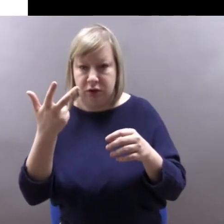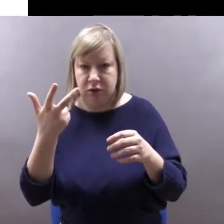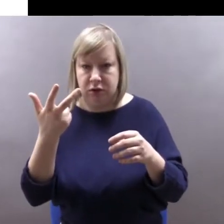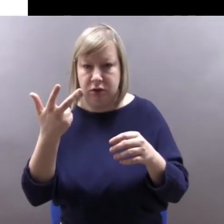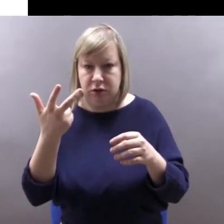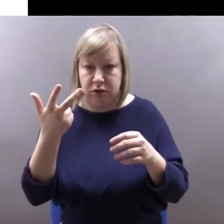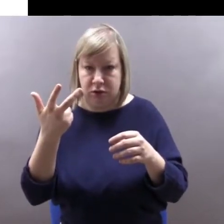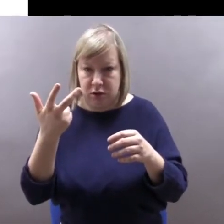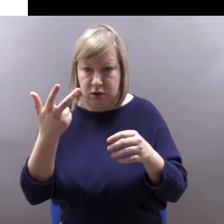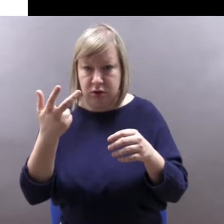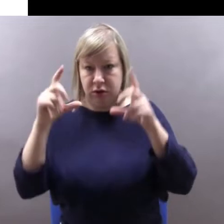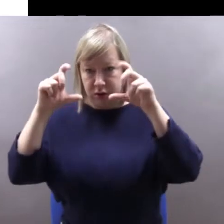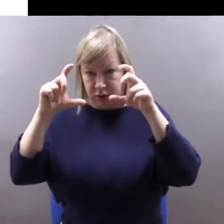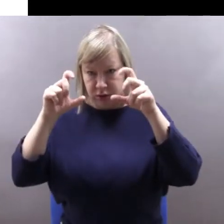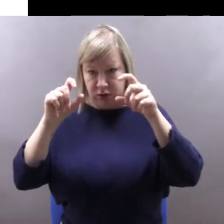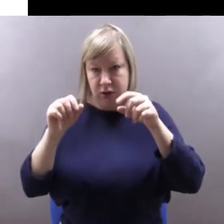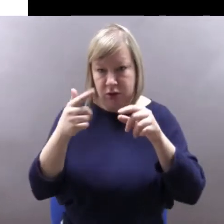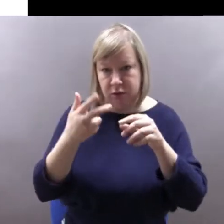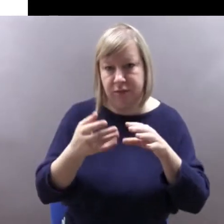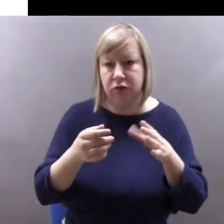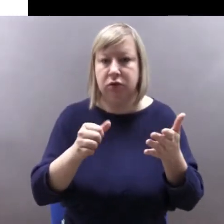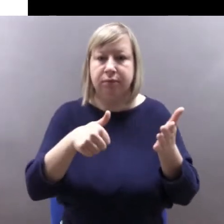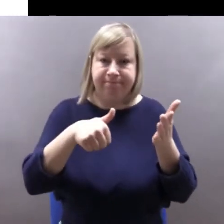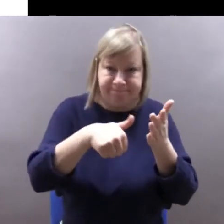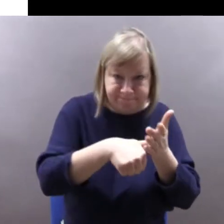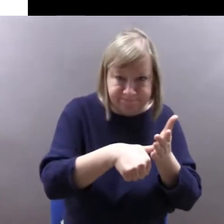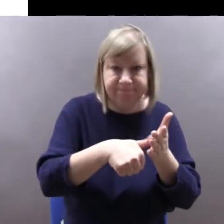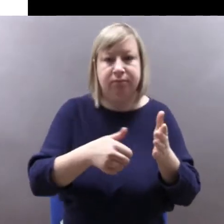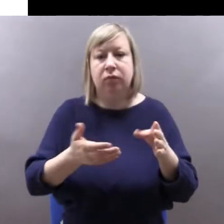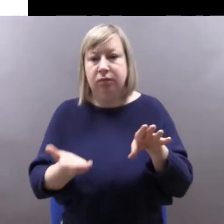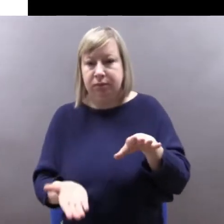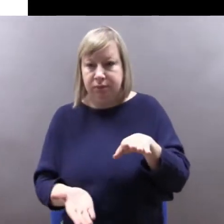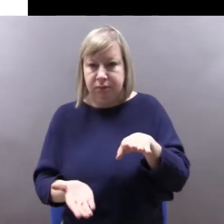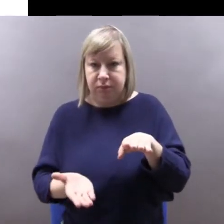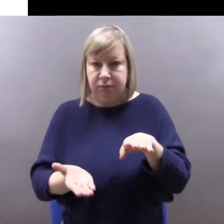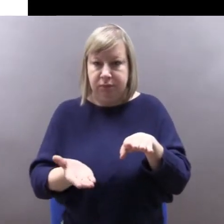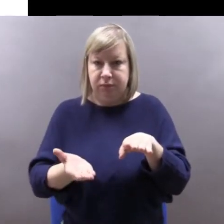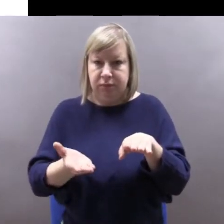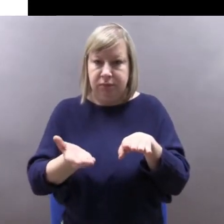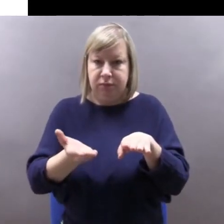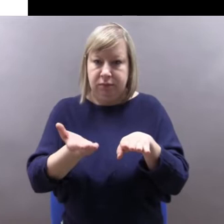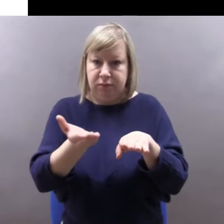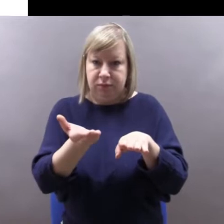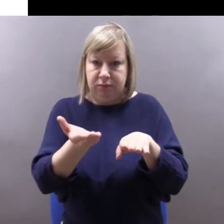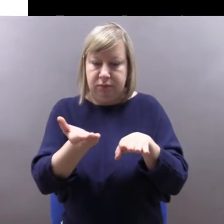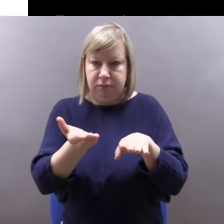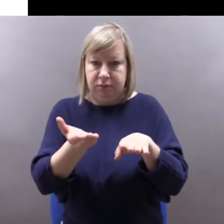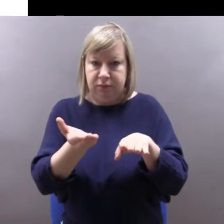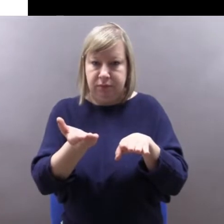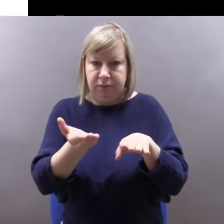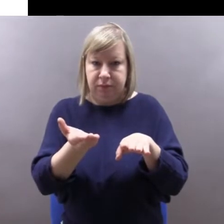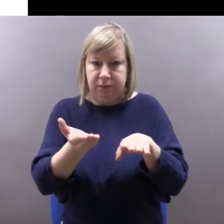I ostatnim momentem jest dosunięcie tej platformy do szczytu biegu tych